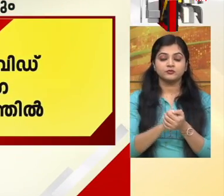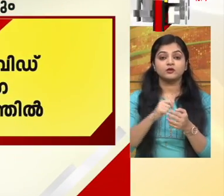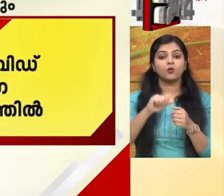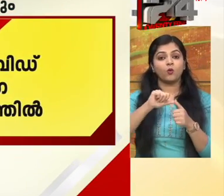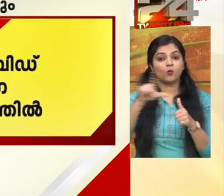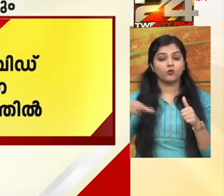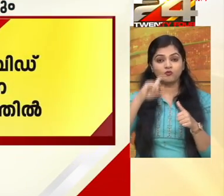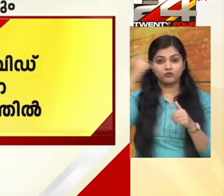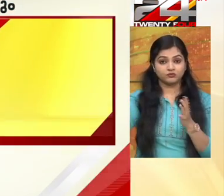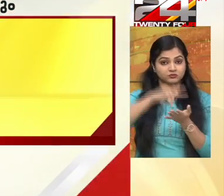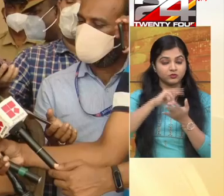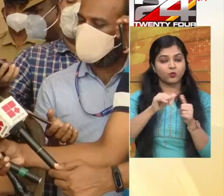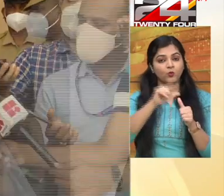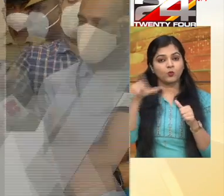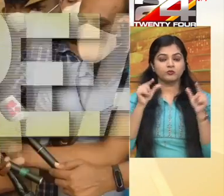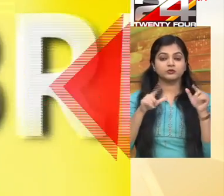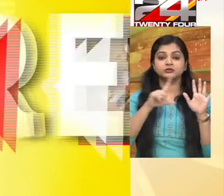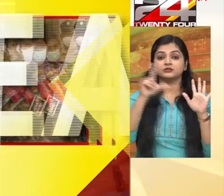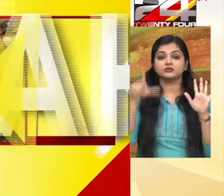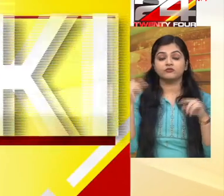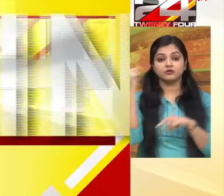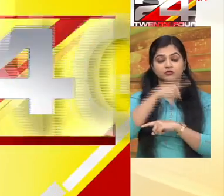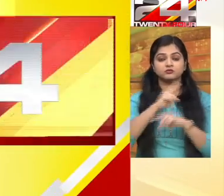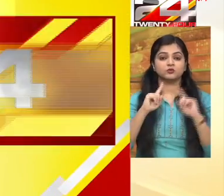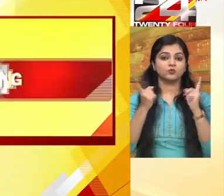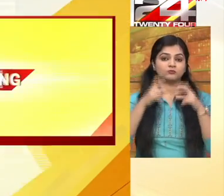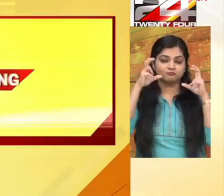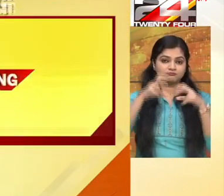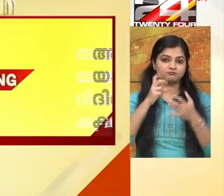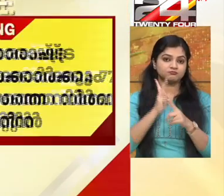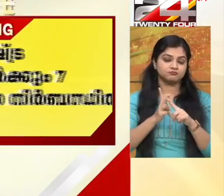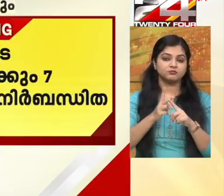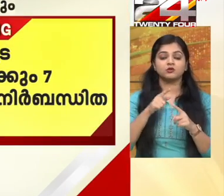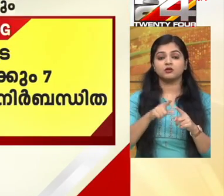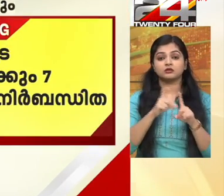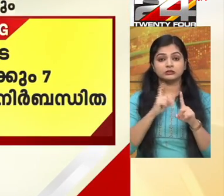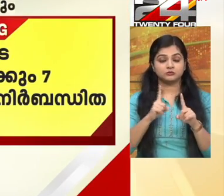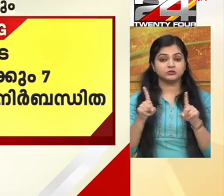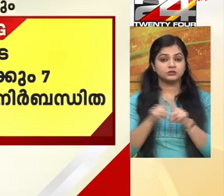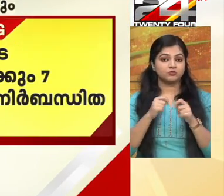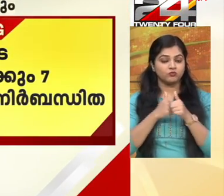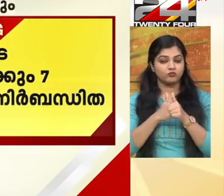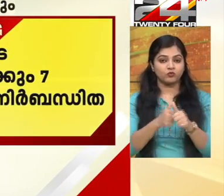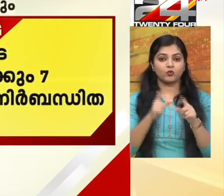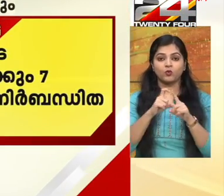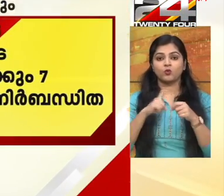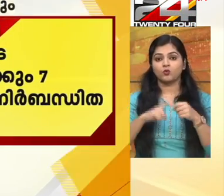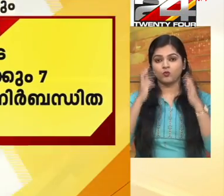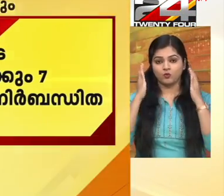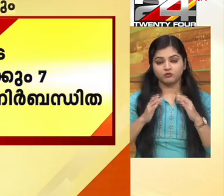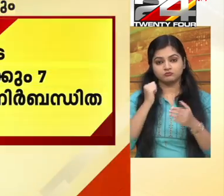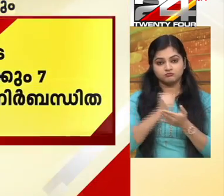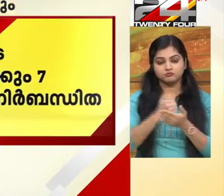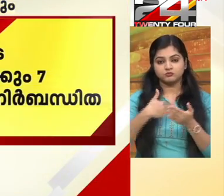ദിവസം ക്വാറന്റൈനിലായിരിക്കണം എന്നുള്ളതാണ്. അത് വളരെ സ്ട്രിക്റ്റായി തന്നെ ക്വാറന്റൈൻ പാലിക്കണമെന്നുള്ളത്